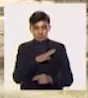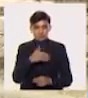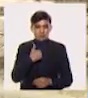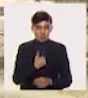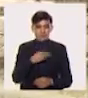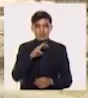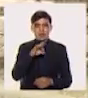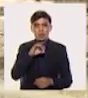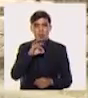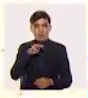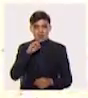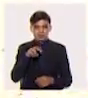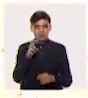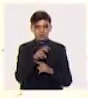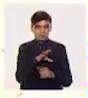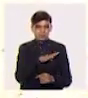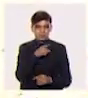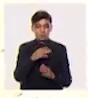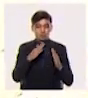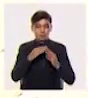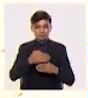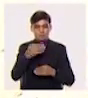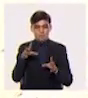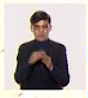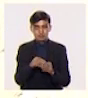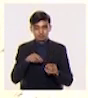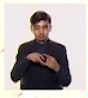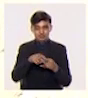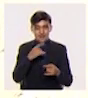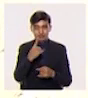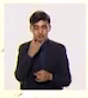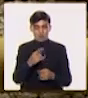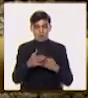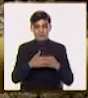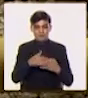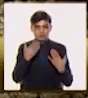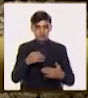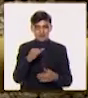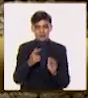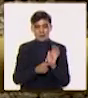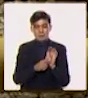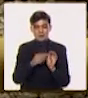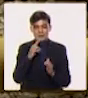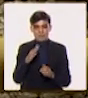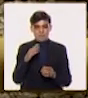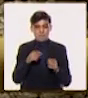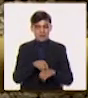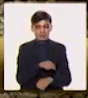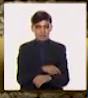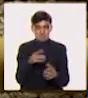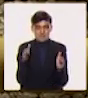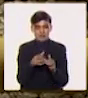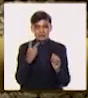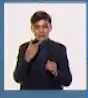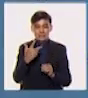келетін оқастар көпқабатты бұл үйдің тұрғындарымен бір есіктен кіріп, бір есіктен шығады екен. 75 шаршы метр жерде орналасқан, қуықтай